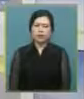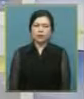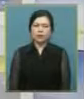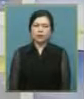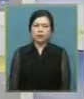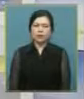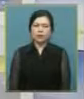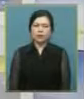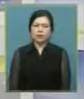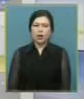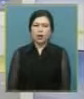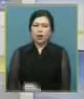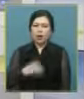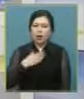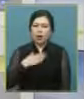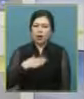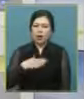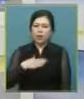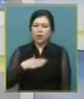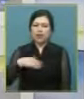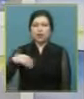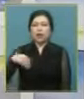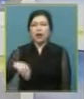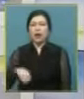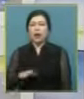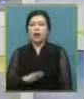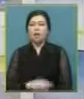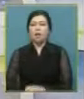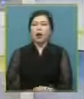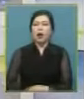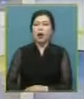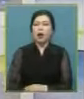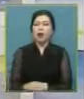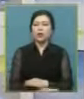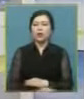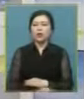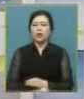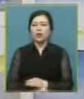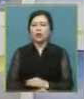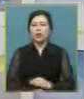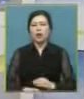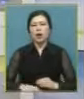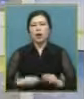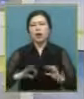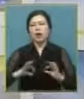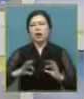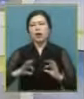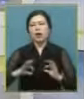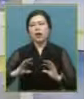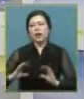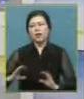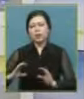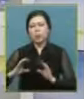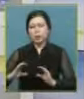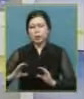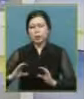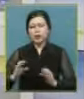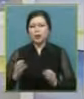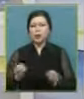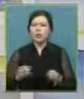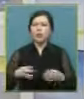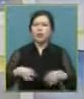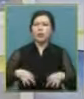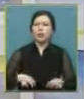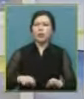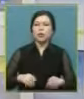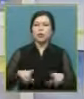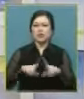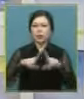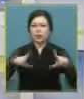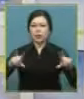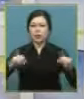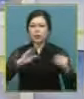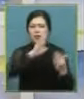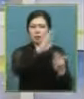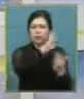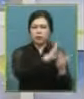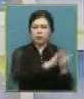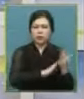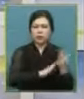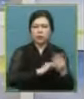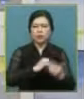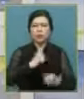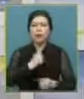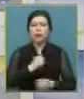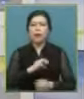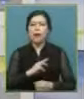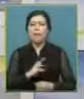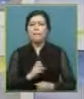Абайлаңыз, қалта ұрлығы. Облыстың тәртіп сақшылары қоғамдық көліктермен аялдамаларда осындай жазу бар парақшаларды жапсыруда. Мақсат қоғамда белең алған